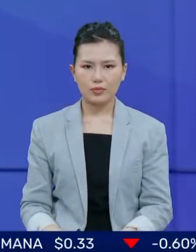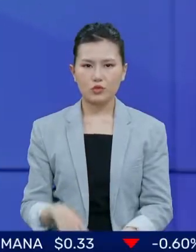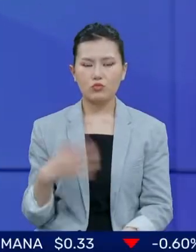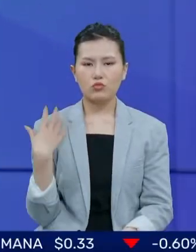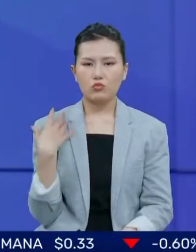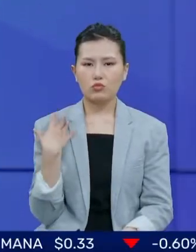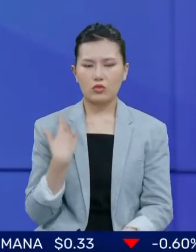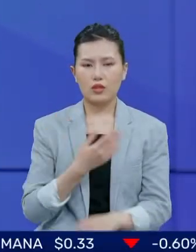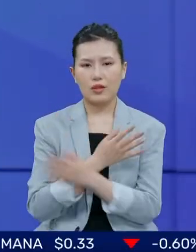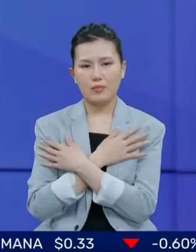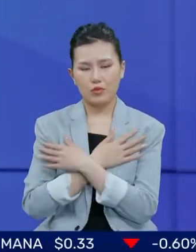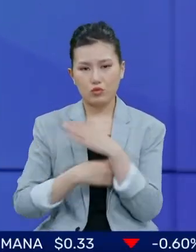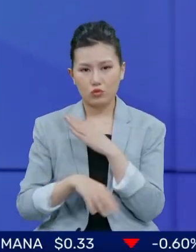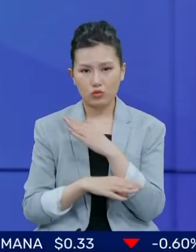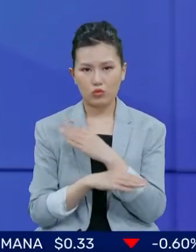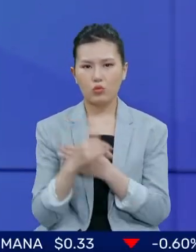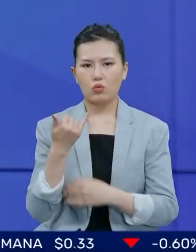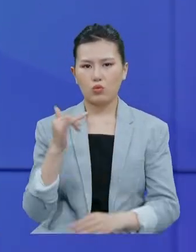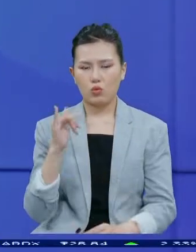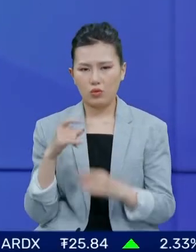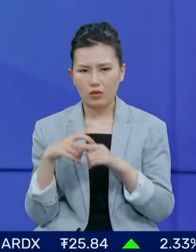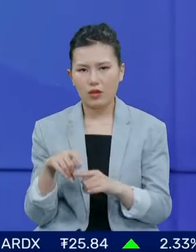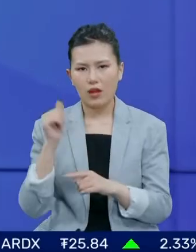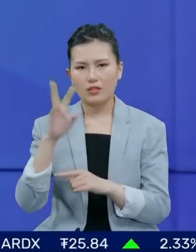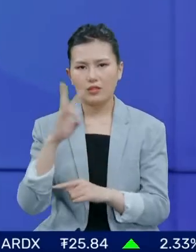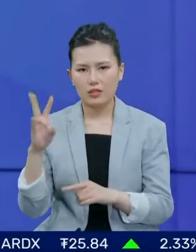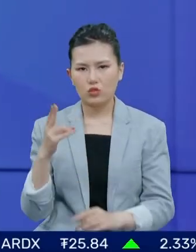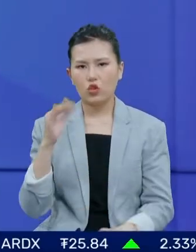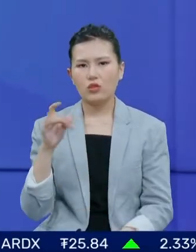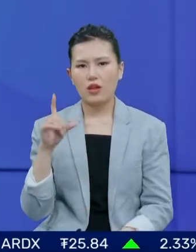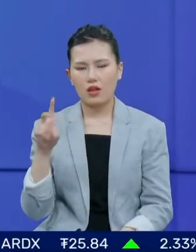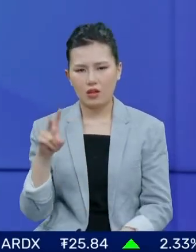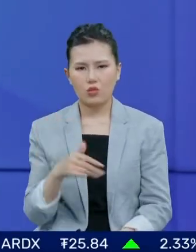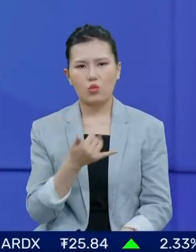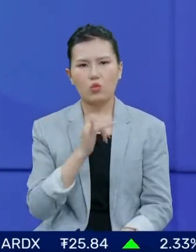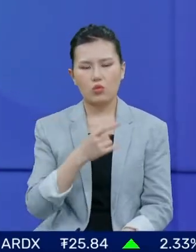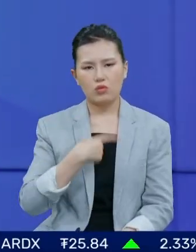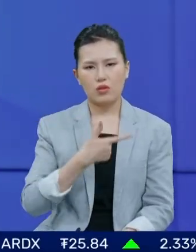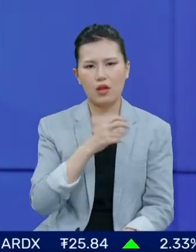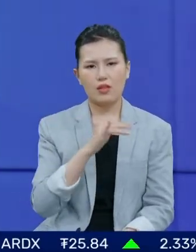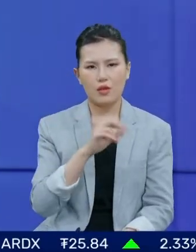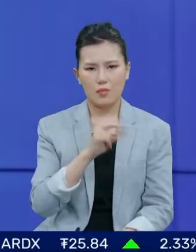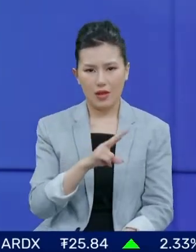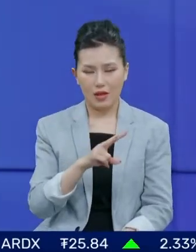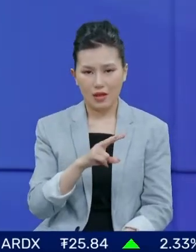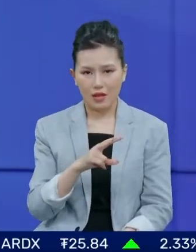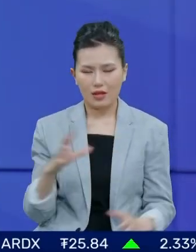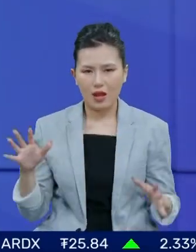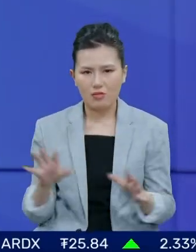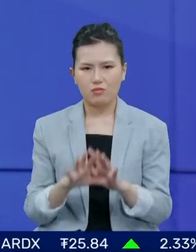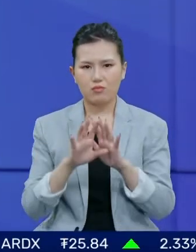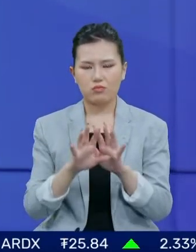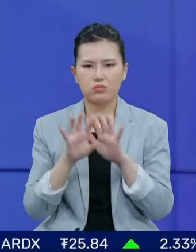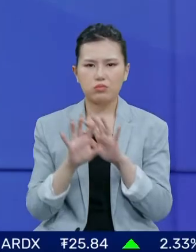өдөр улсын хурлд дахь ардчилсан намын дараа цогт гэрэл улсын хурлын гишүүн Ганнибал Тэргүүтэй гишүүд нэг Монгол хөдөлгөөнийг байгууллаа. За ямар зорилгоор